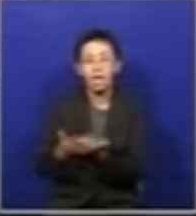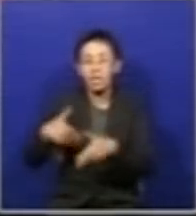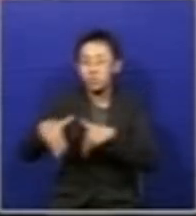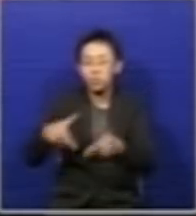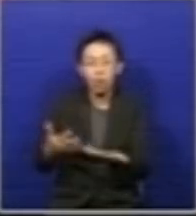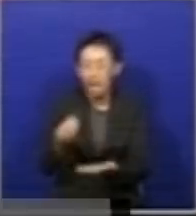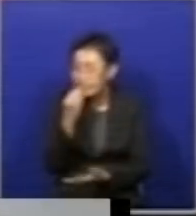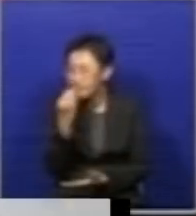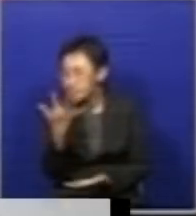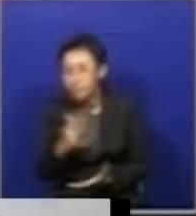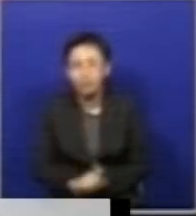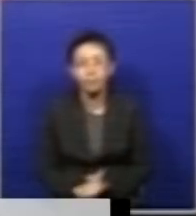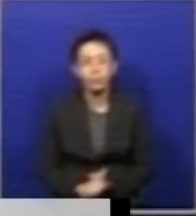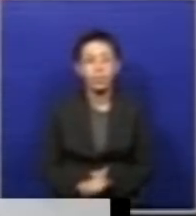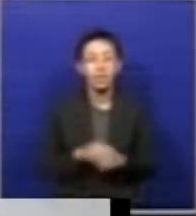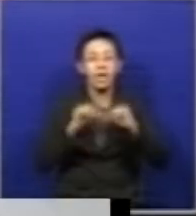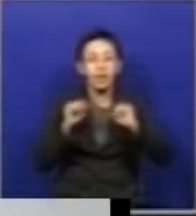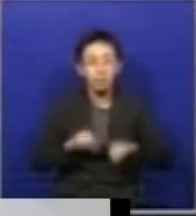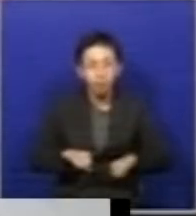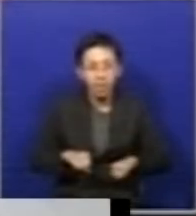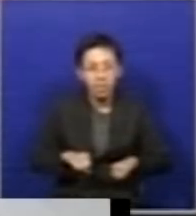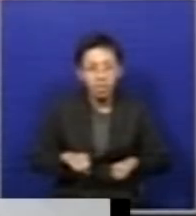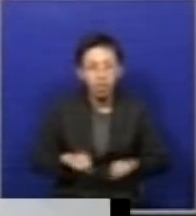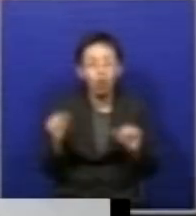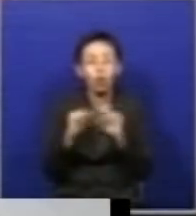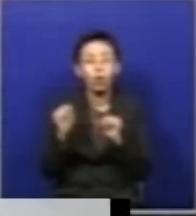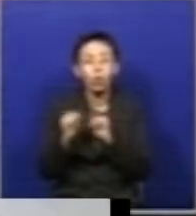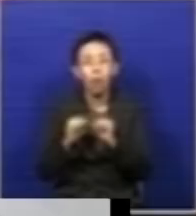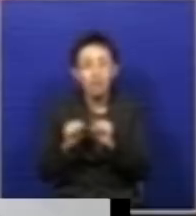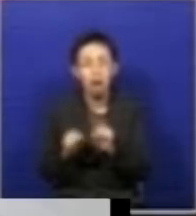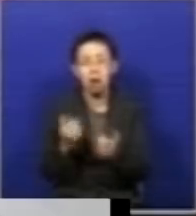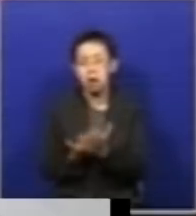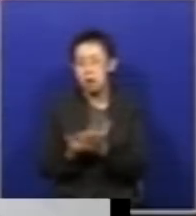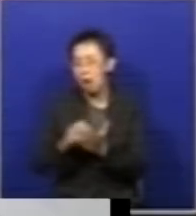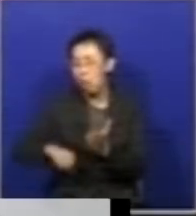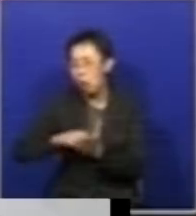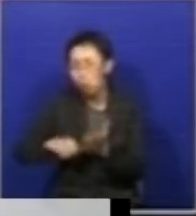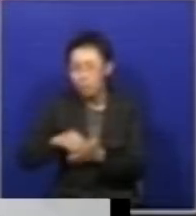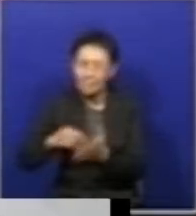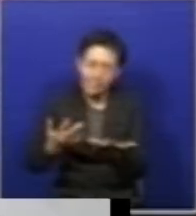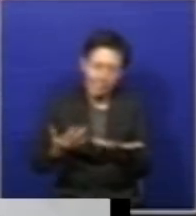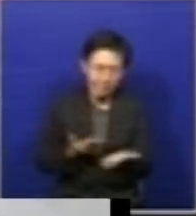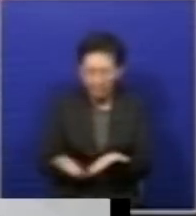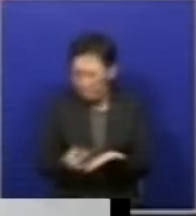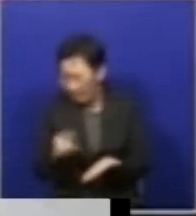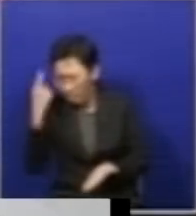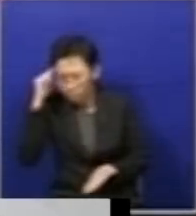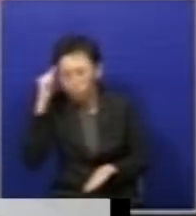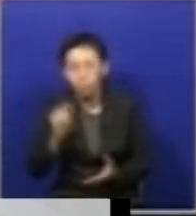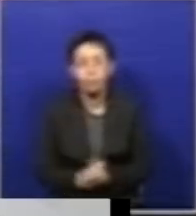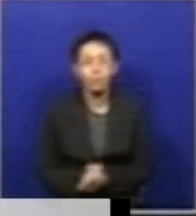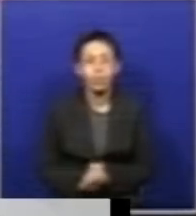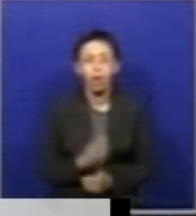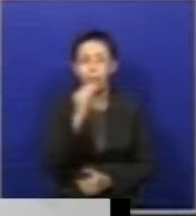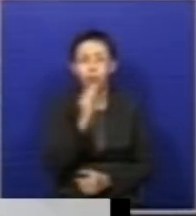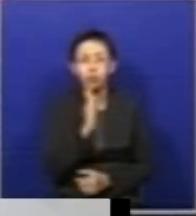เดียวเศรษฐกิจใหม ่เป็นหนึ่งเดียวของพรรคเศรษฐกิจใหม่ที่ไม่ได้อยู่พรรคเศรษฐกิจใหม ่ตอนนี้อยู่พรรคไหนอ ่ ะ ไม่รู้ ไม่รู้เนี่ยนะเนี่ยเป็นแต่ว่าวันนี้มาพูดในนามพรร